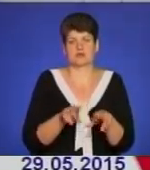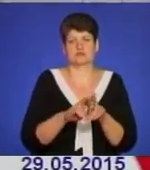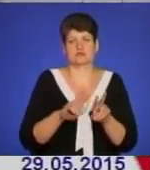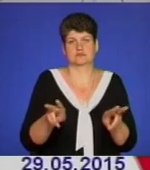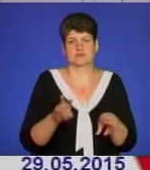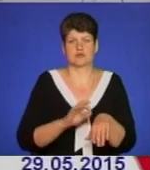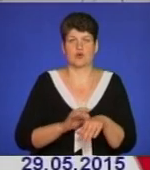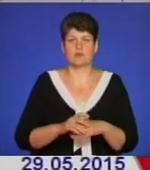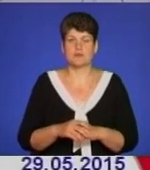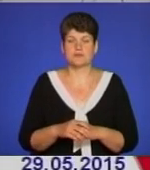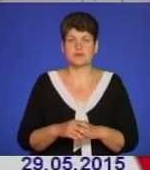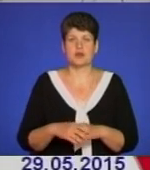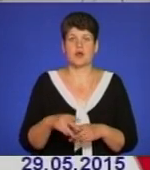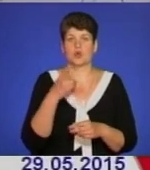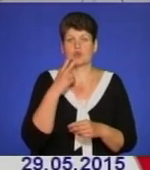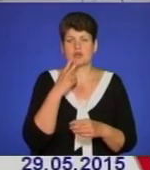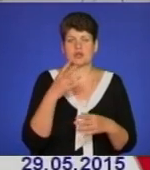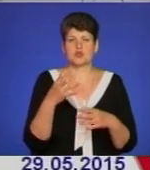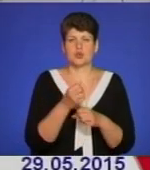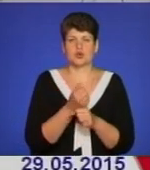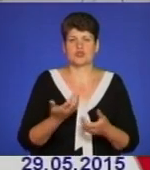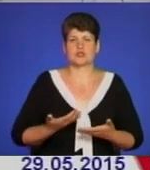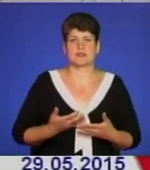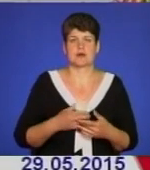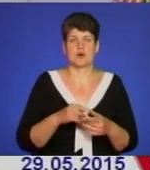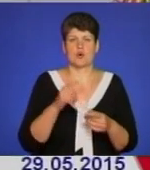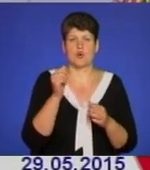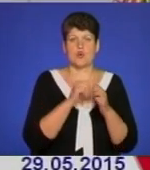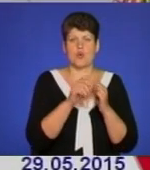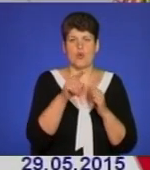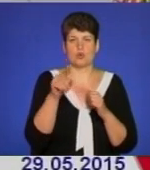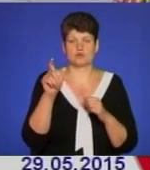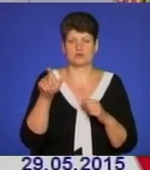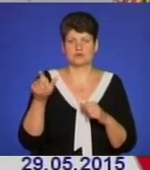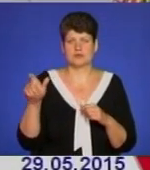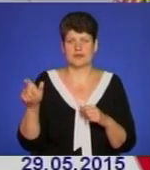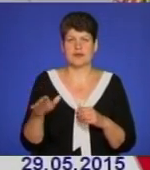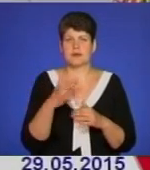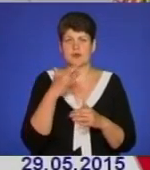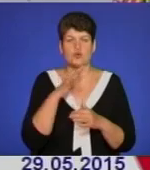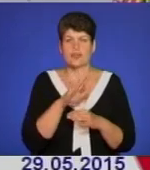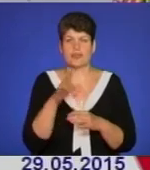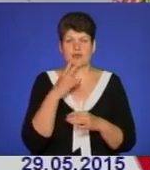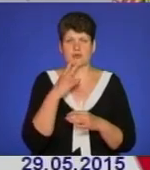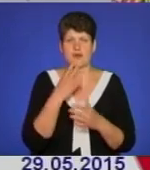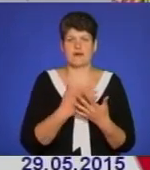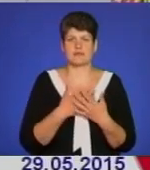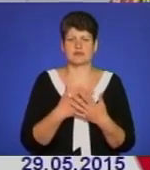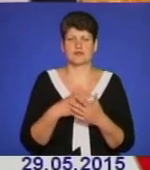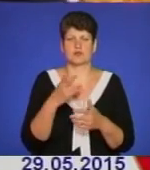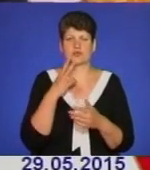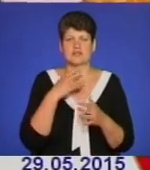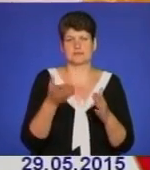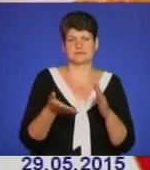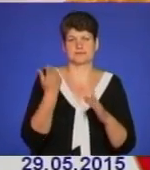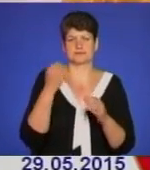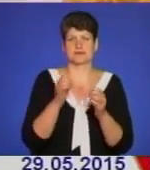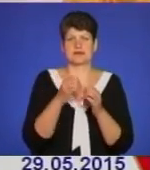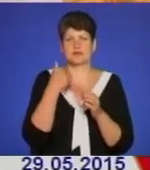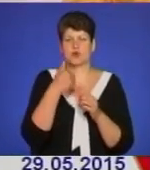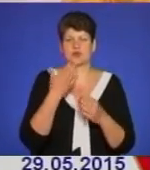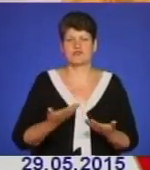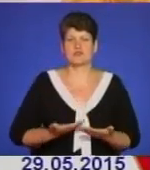захворювання. Куріння скорочує життя не тільки кожного другого курця, але й багатьох некурців. Активне куріння віднімає до 10 років життя та